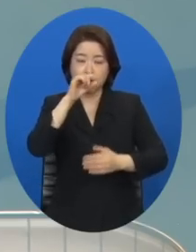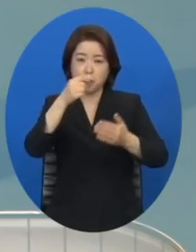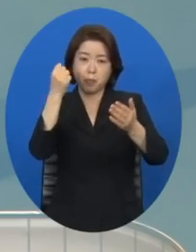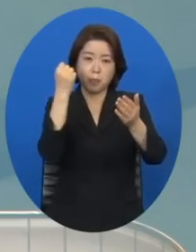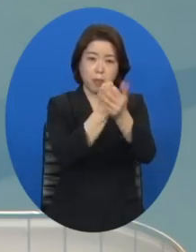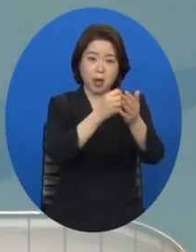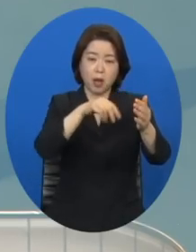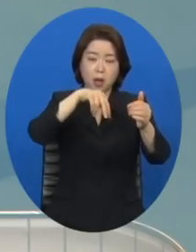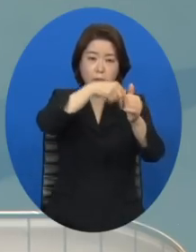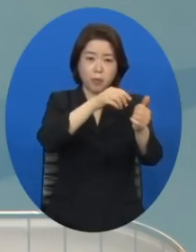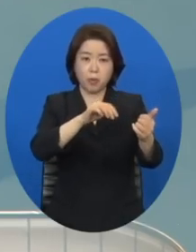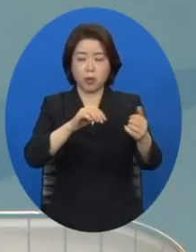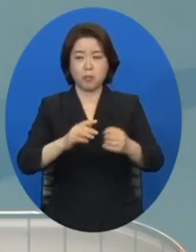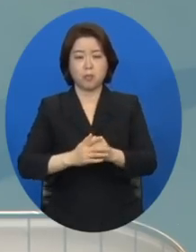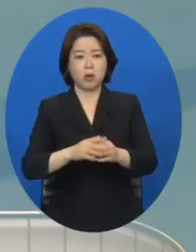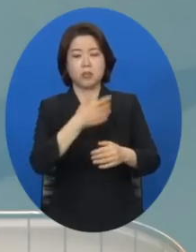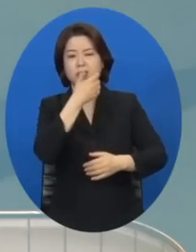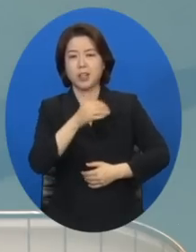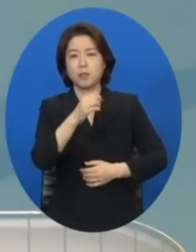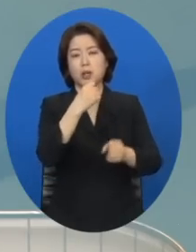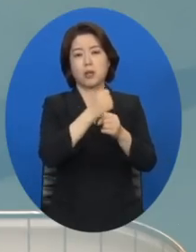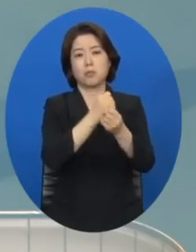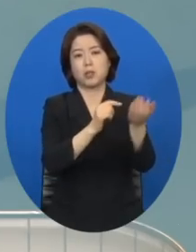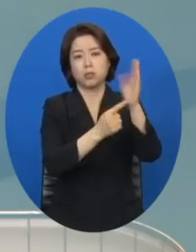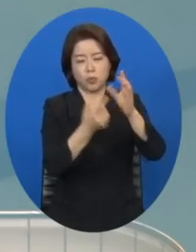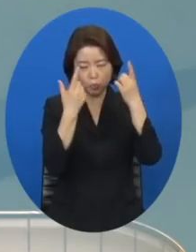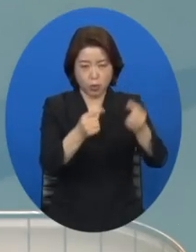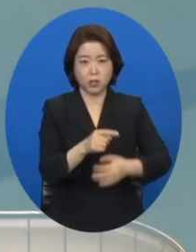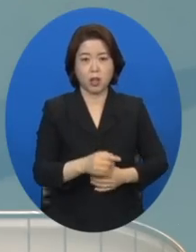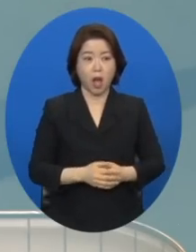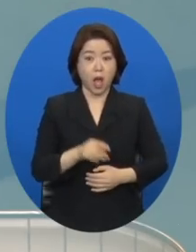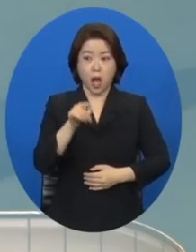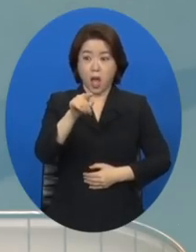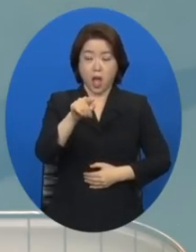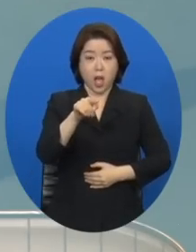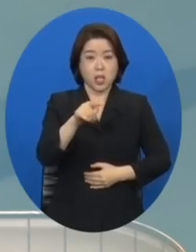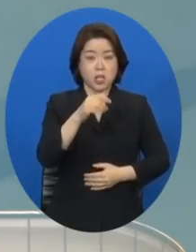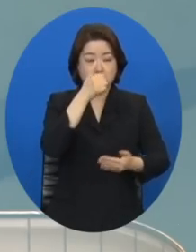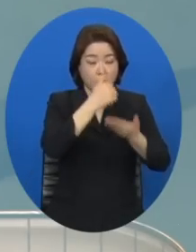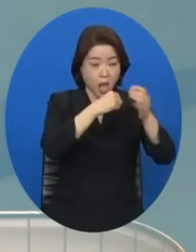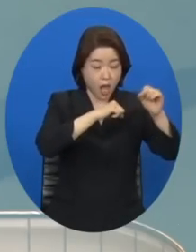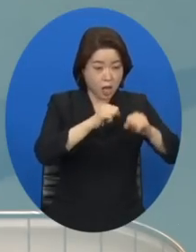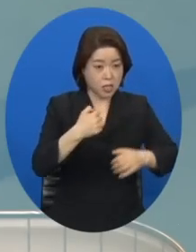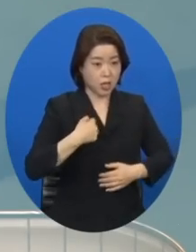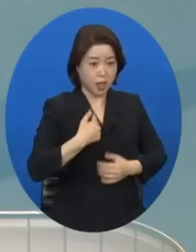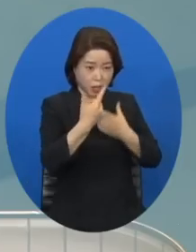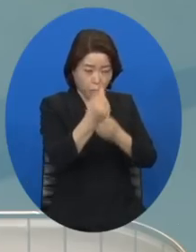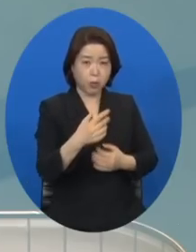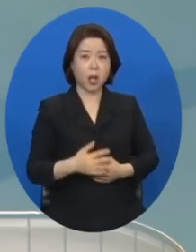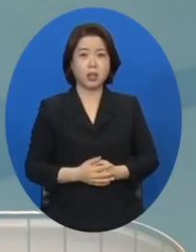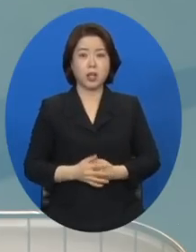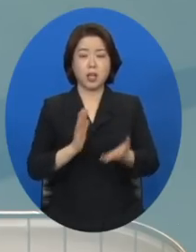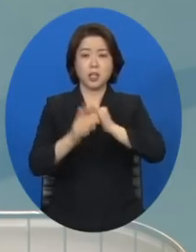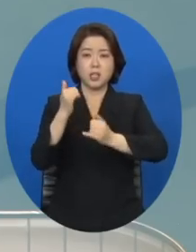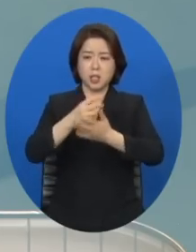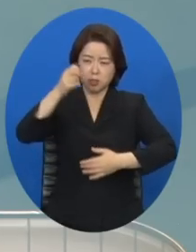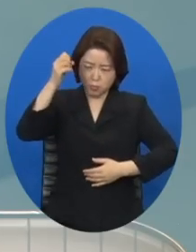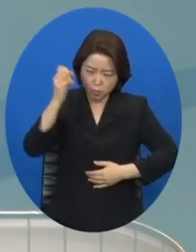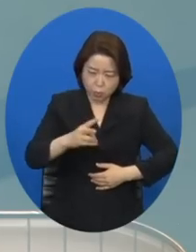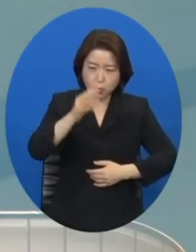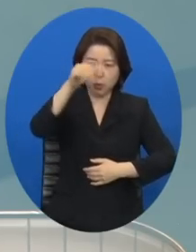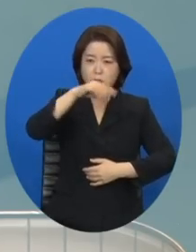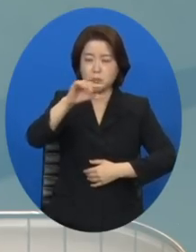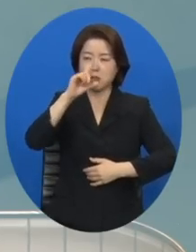욕되게 함이라이 말씀이 꼭 자기 같다는 것을 말씀을 통해서 알게 되었어요 내가 예수님을 십자가에 또 못 박았구나